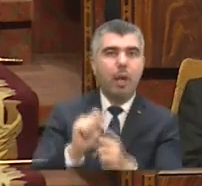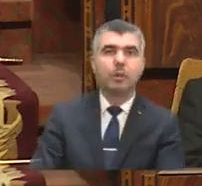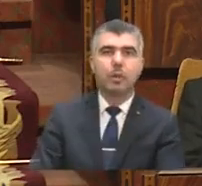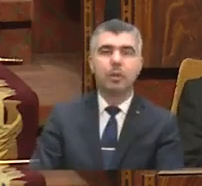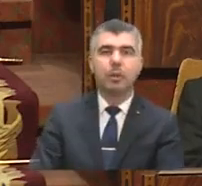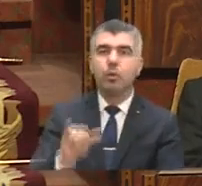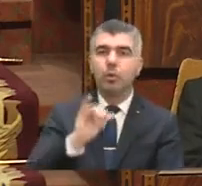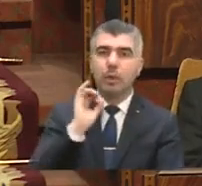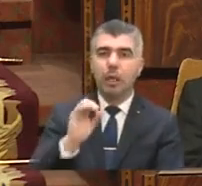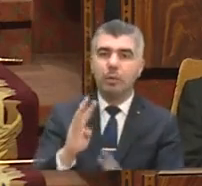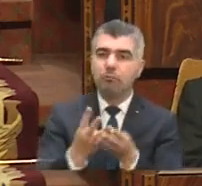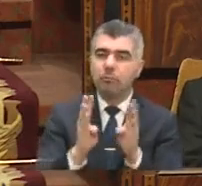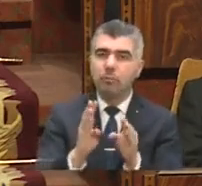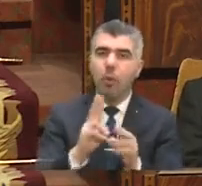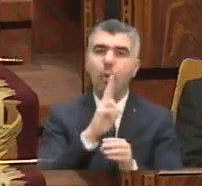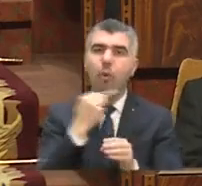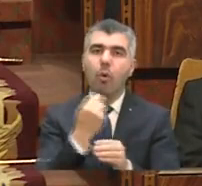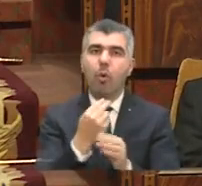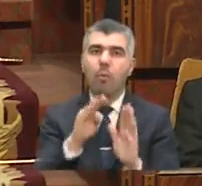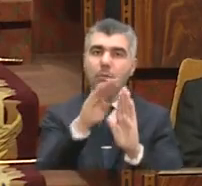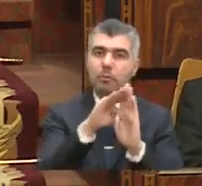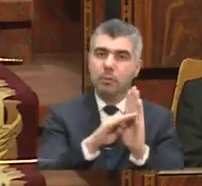كيدير الشرط لتشكيل الحكومه؟ وشكون اليوم